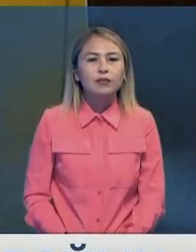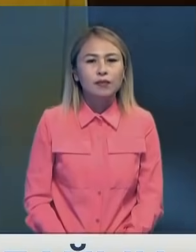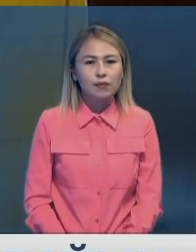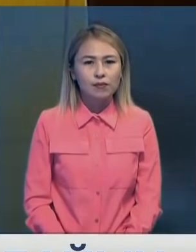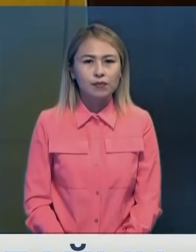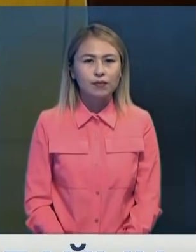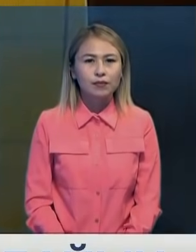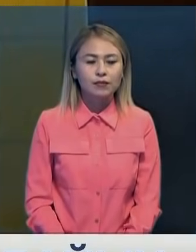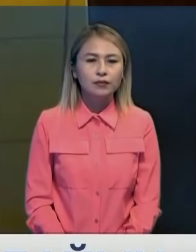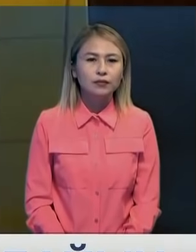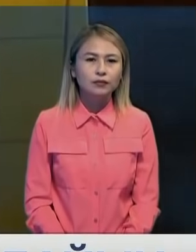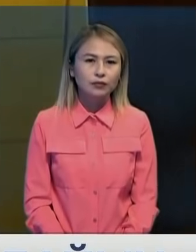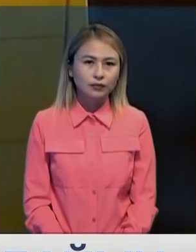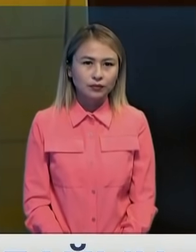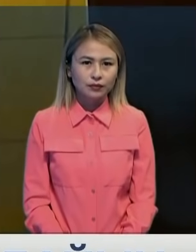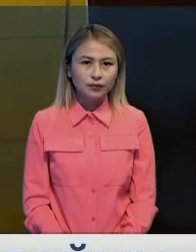адам.